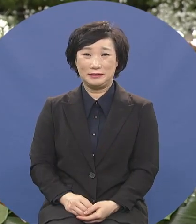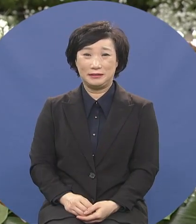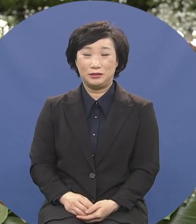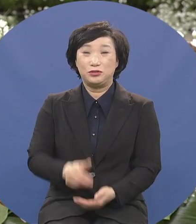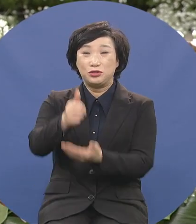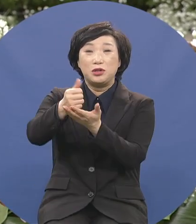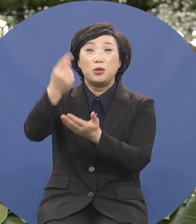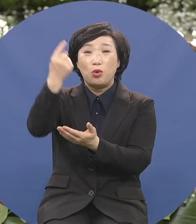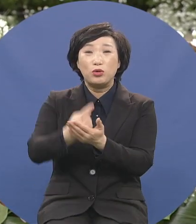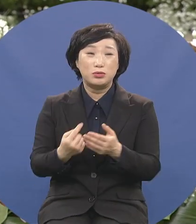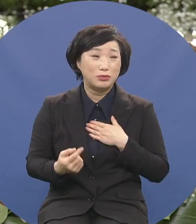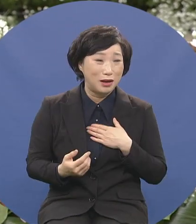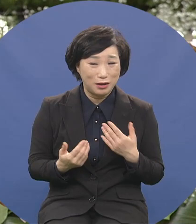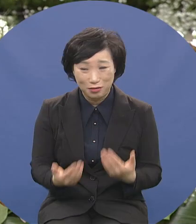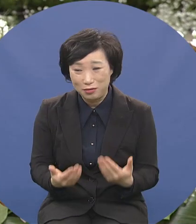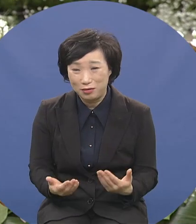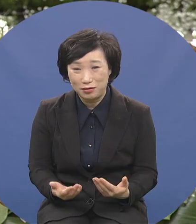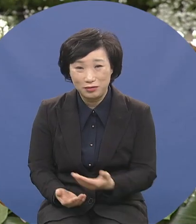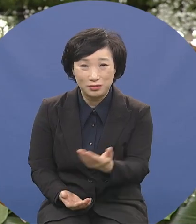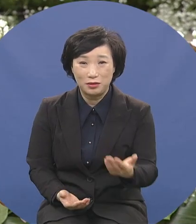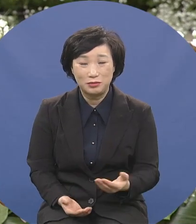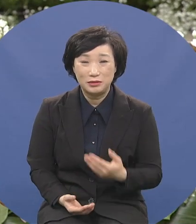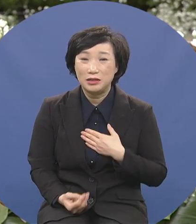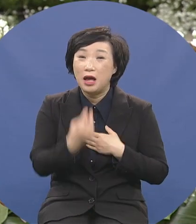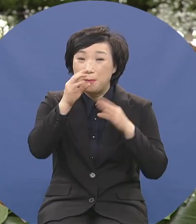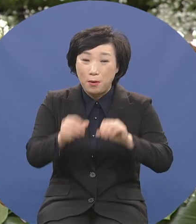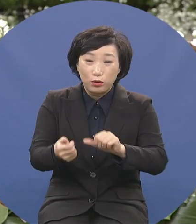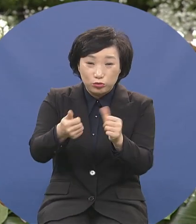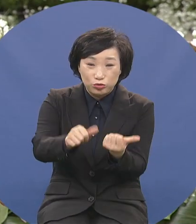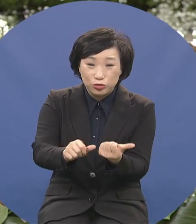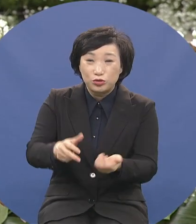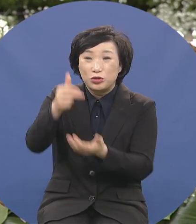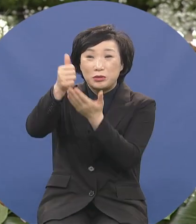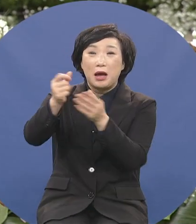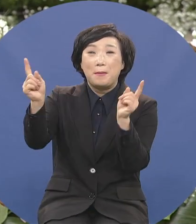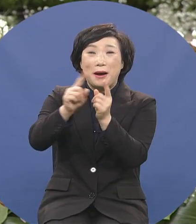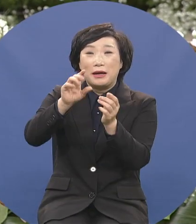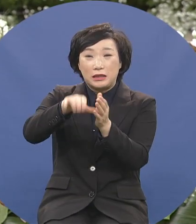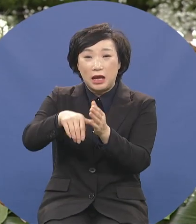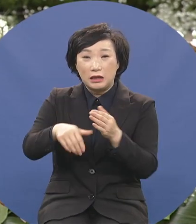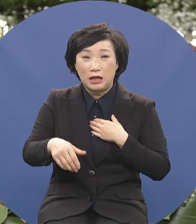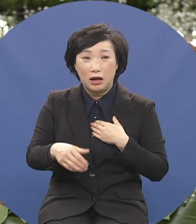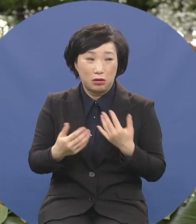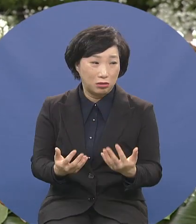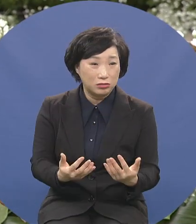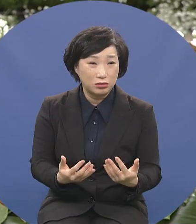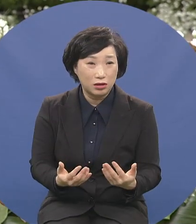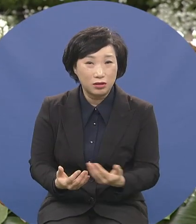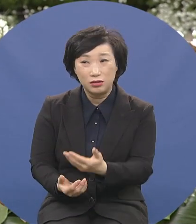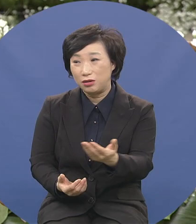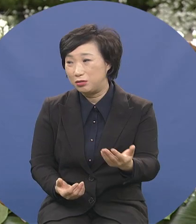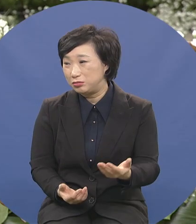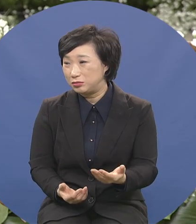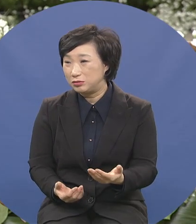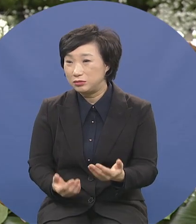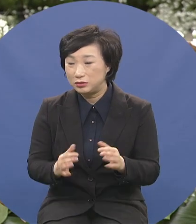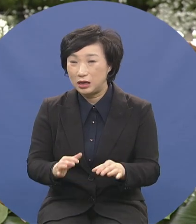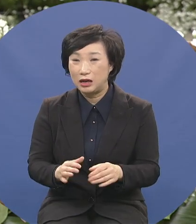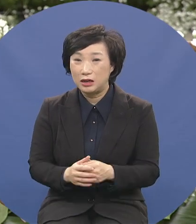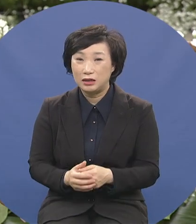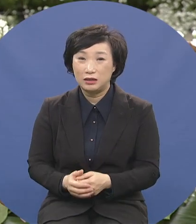주님 오시면 어떡하려고? 내 목숨이 끝나 주 앞에 서는 그 시간 어떻게